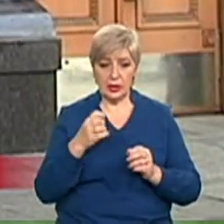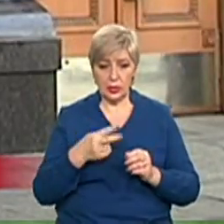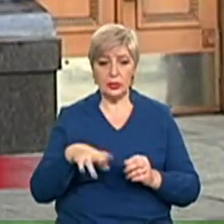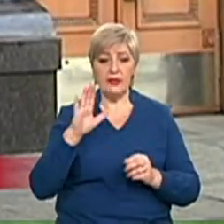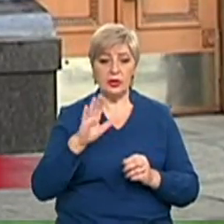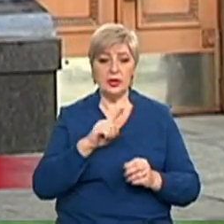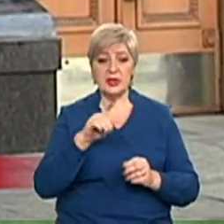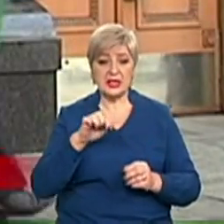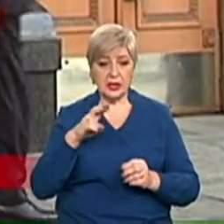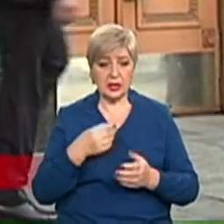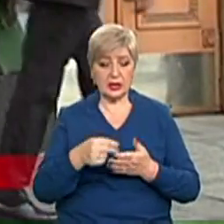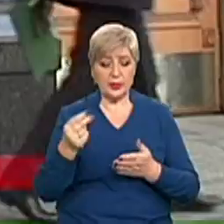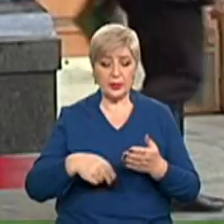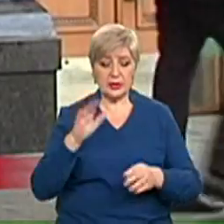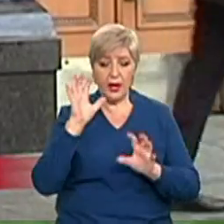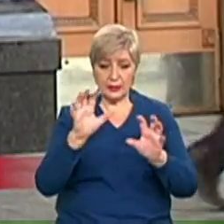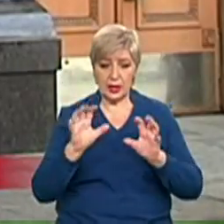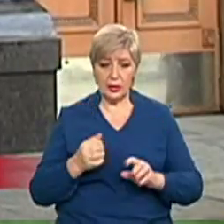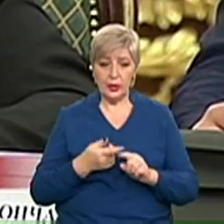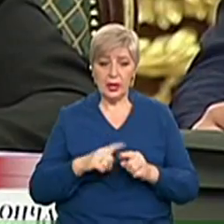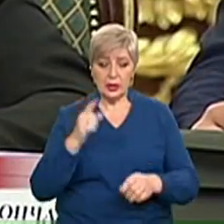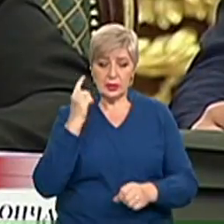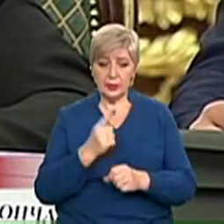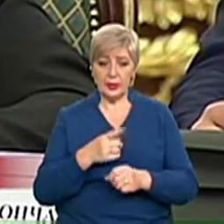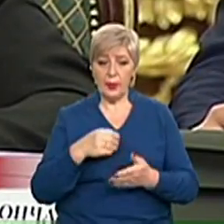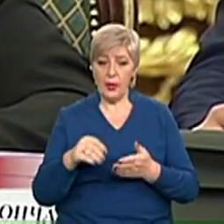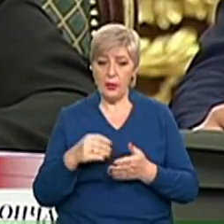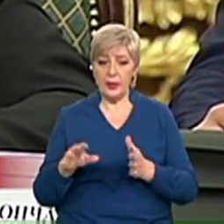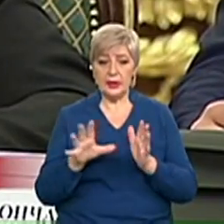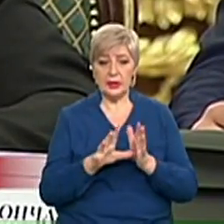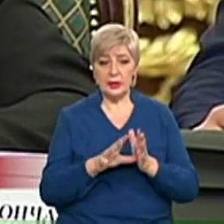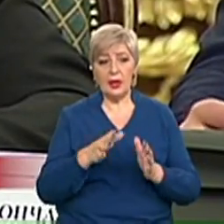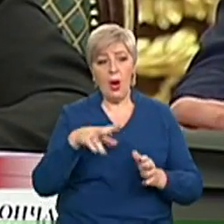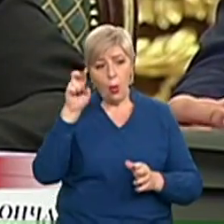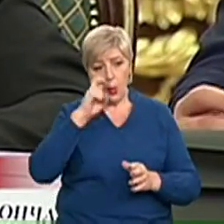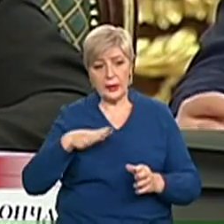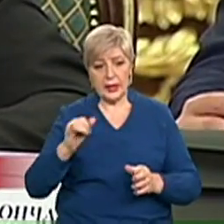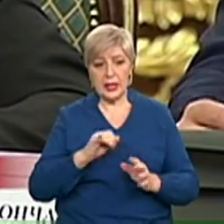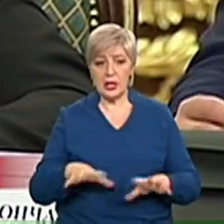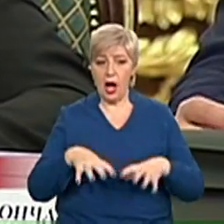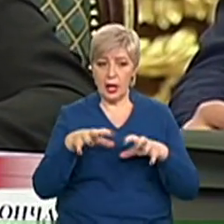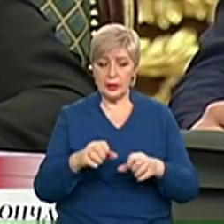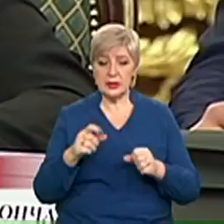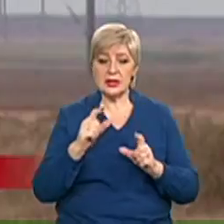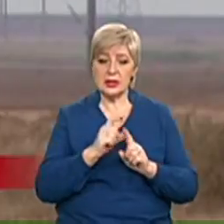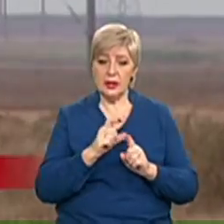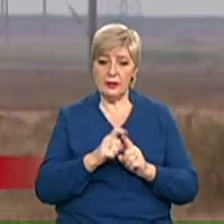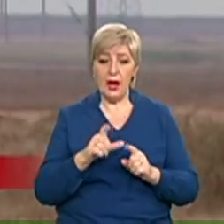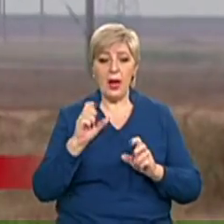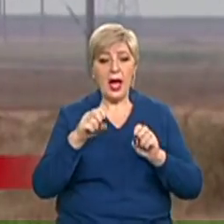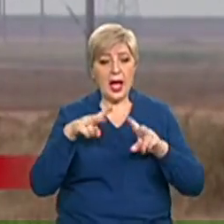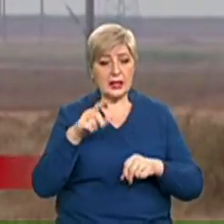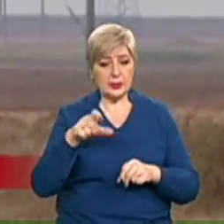Володимир Зеленський підписав закон, який забороняє купувати електроенергію України-агресора. За словами експертів,